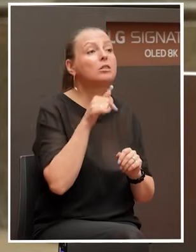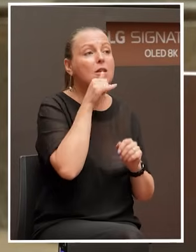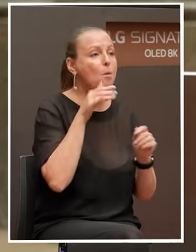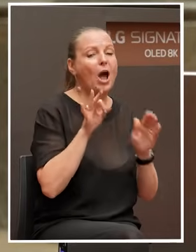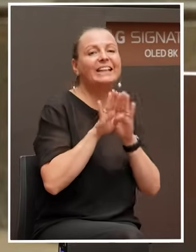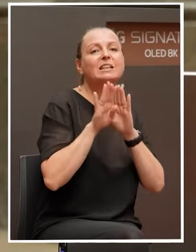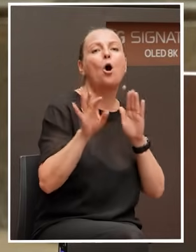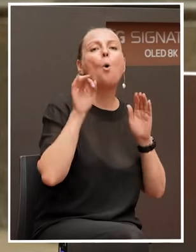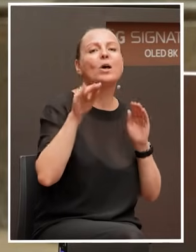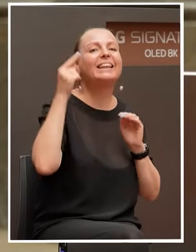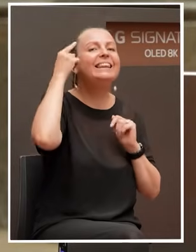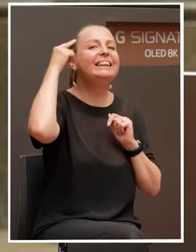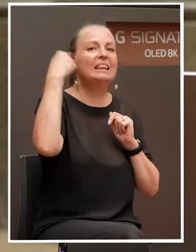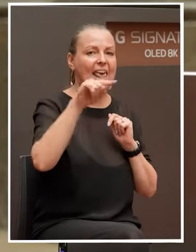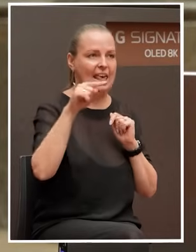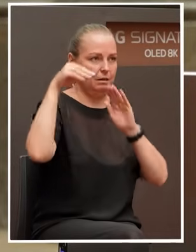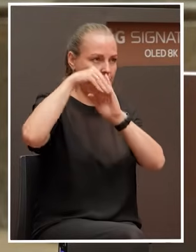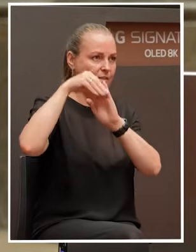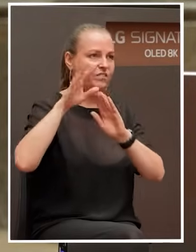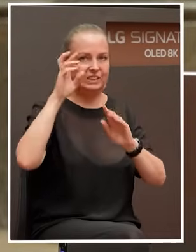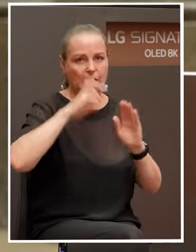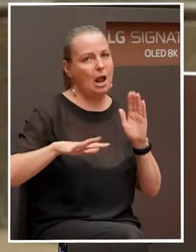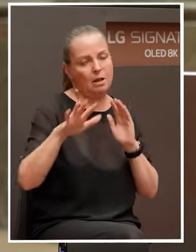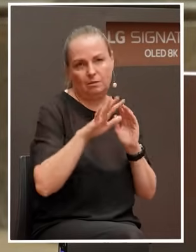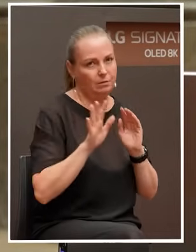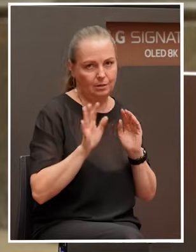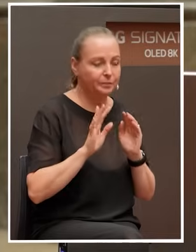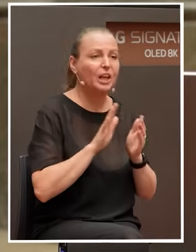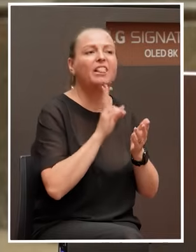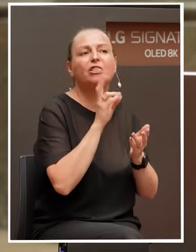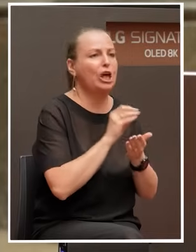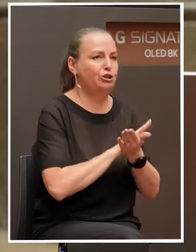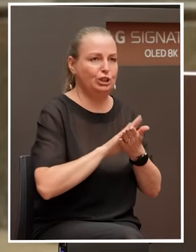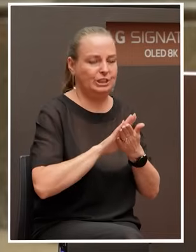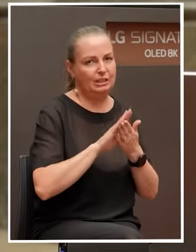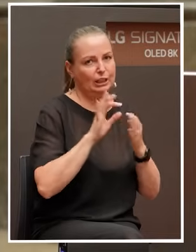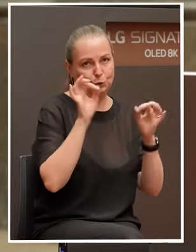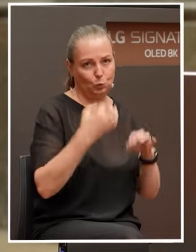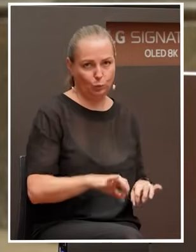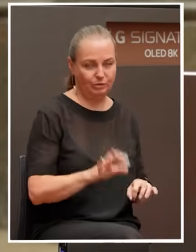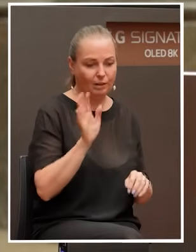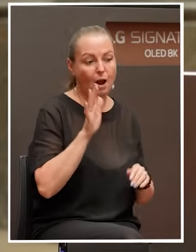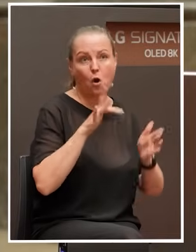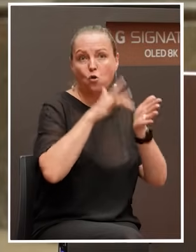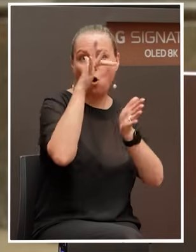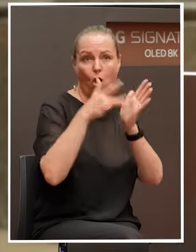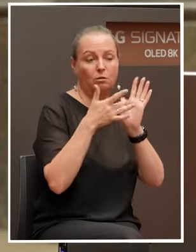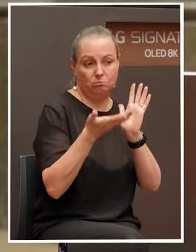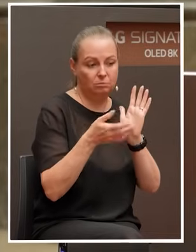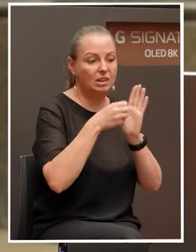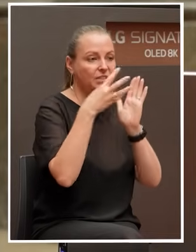дистанцироваться от идейного климата страны, это тоже факт. Нет, не чисто искусство. Вы сами упомянули город. Город 19